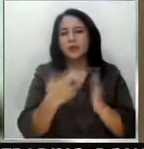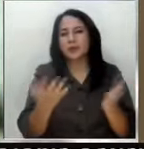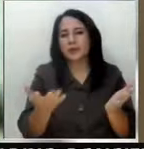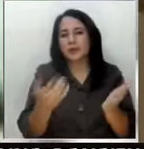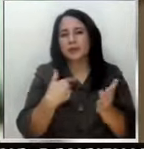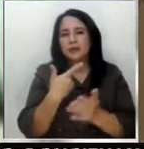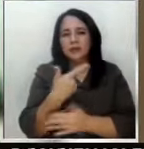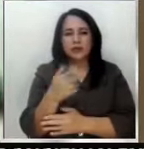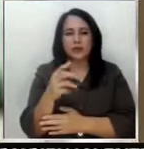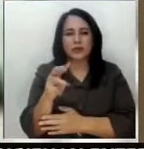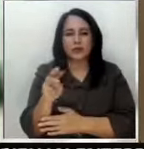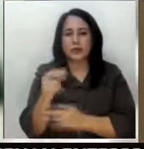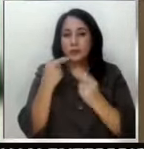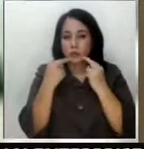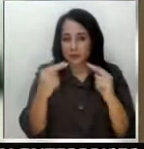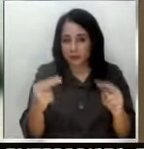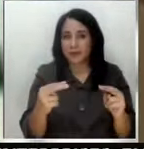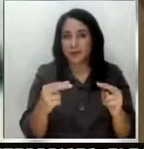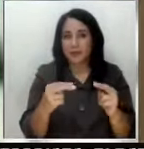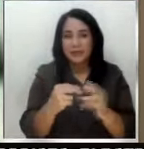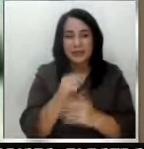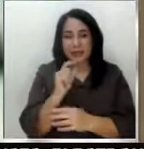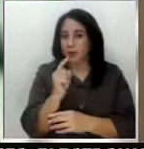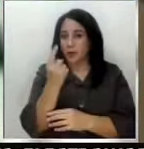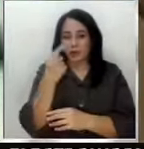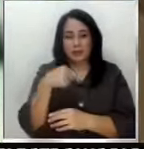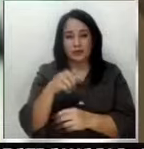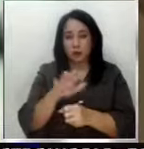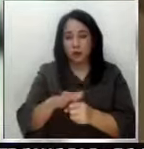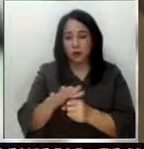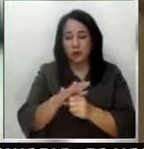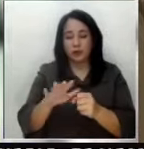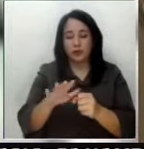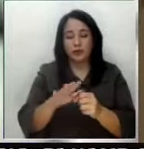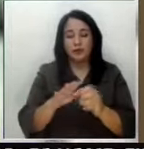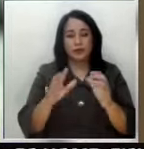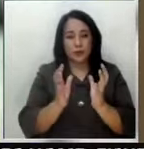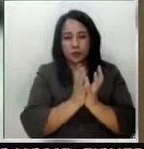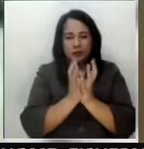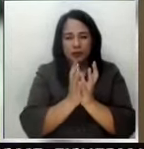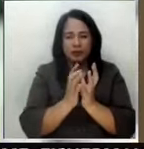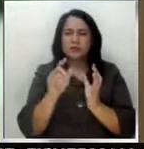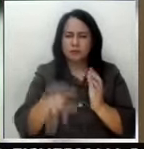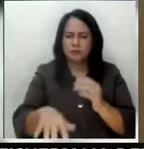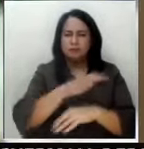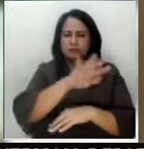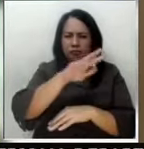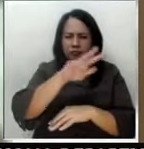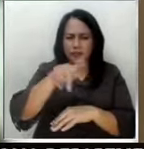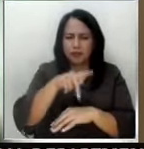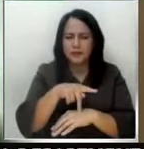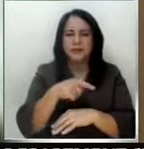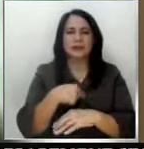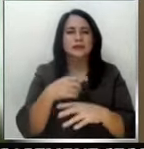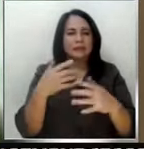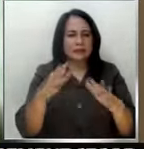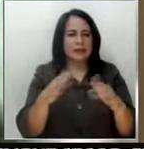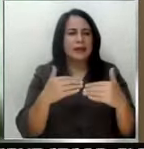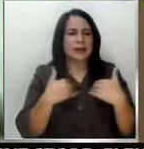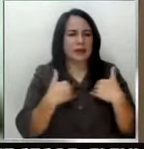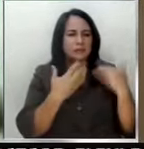Integrated News hindi lang sa mga local communities but sa bansa natin that we have to deliver